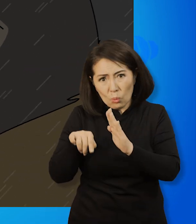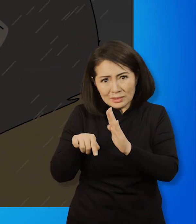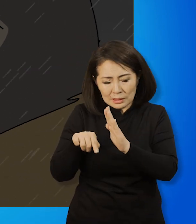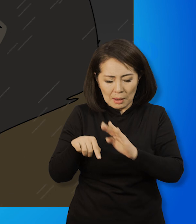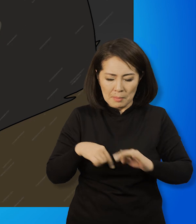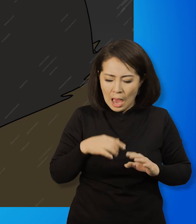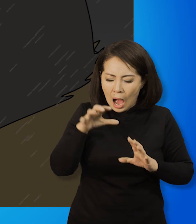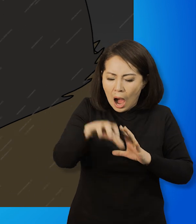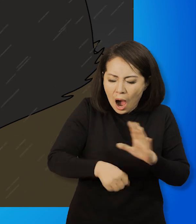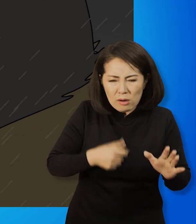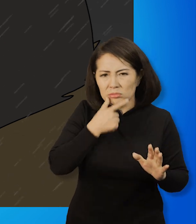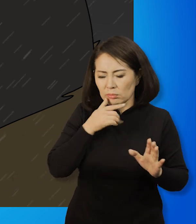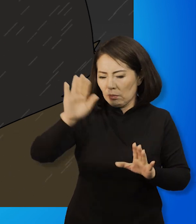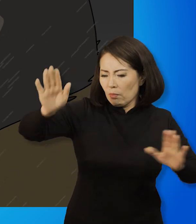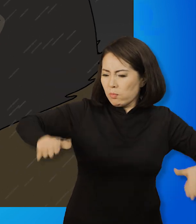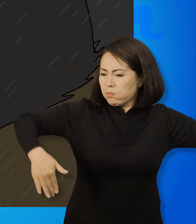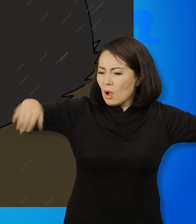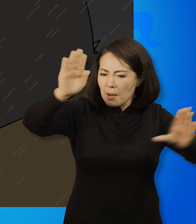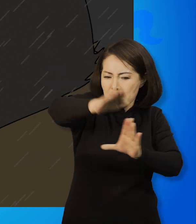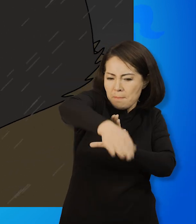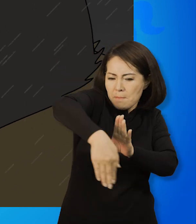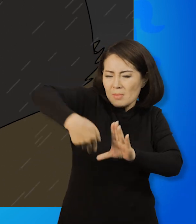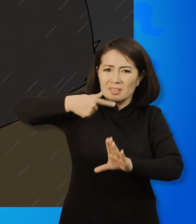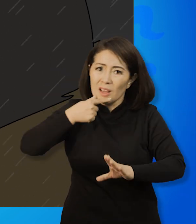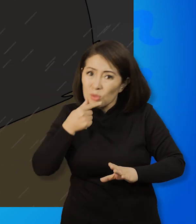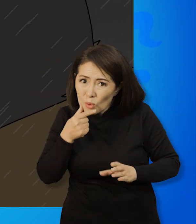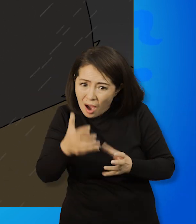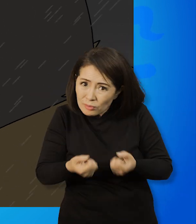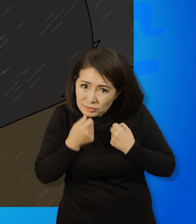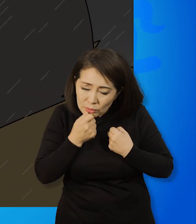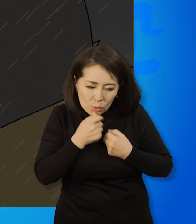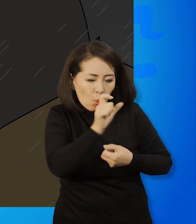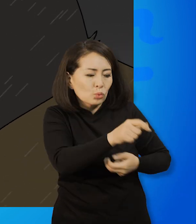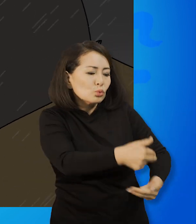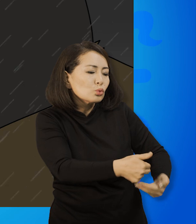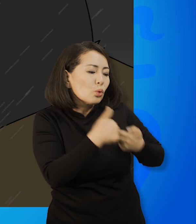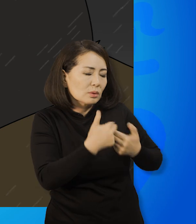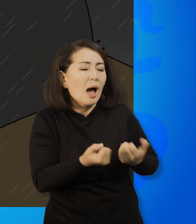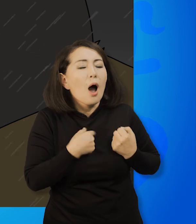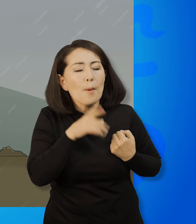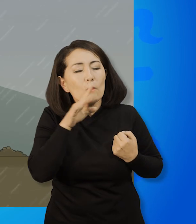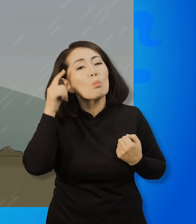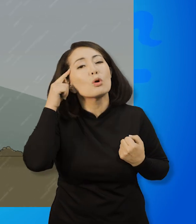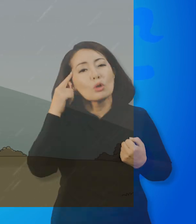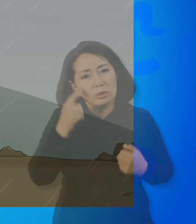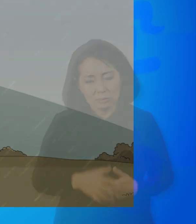яаж чичигээд хадны завсраар далавч минь багтахгүй байгаа тул хүний нарийн гараар авахулах гэсэн бэлээ.